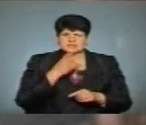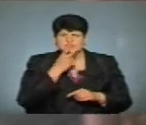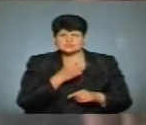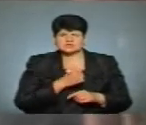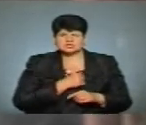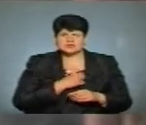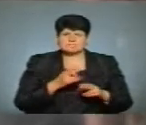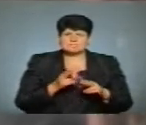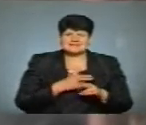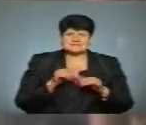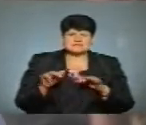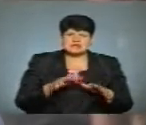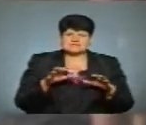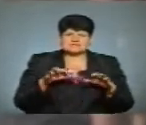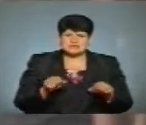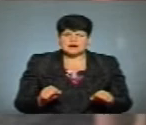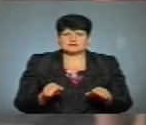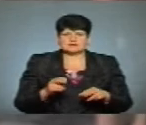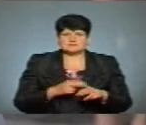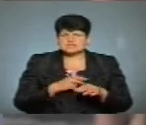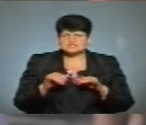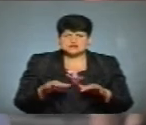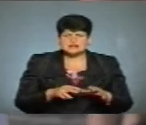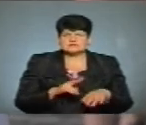інколи на бездіяльність влади, на бездіяльність поліції,